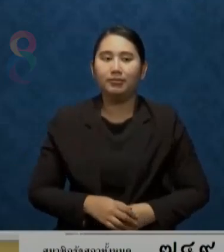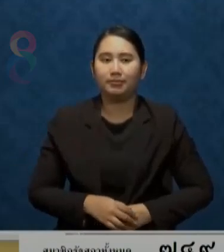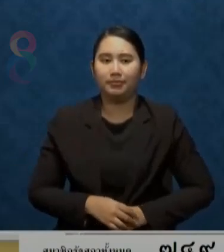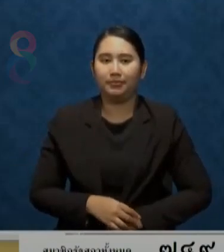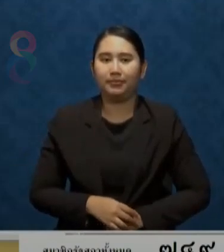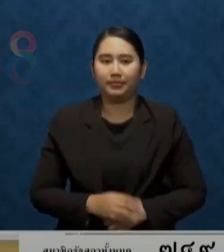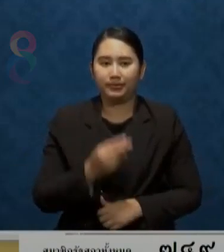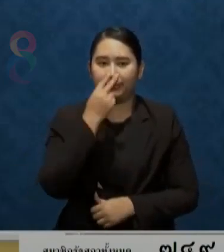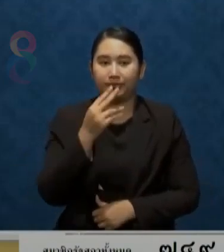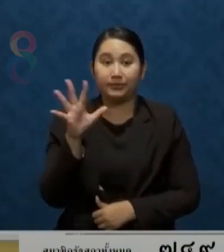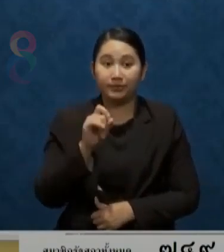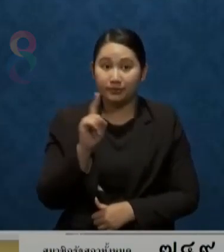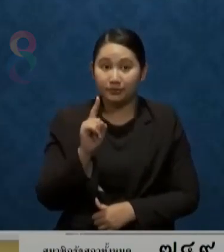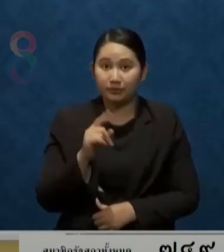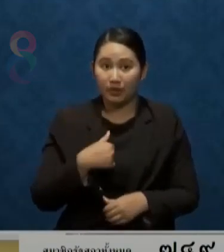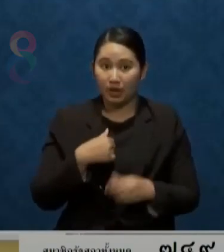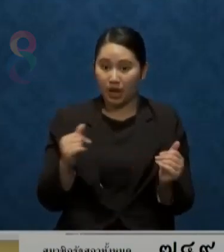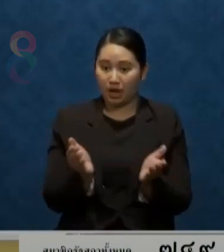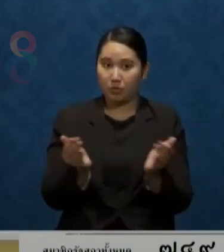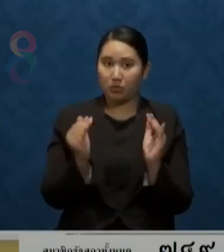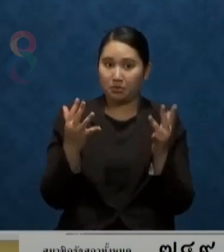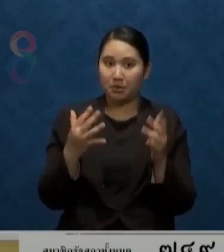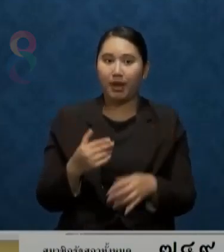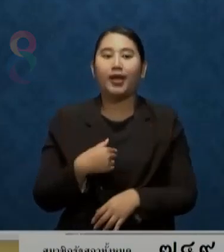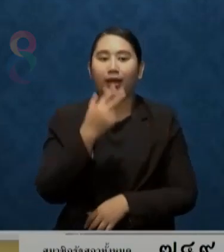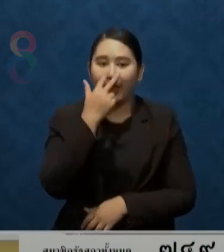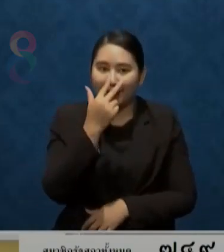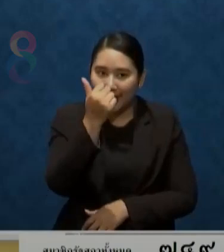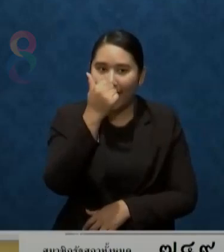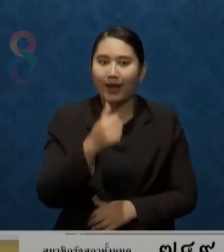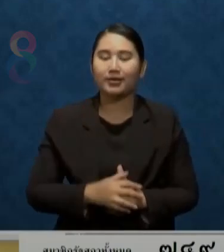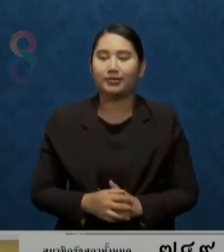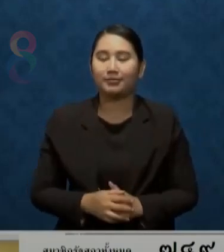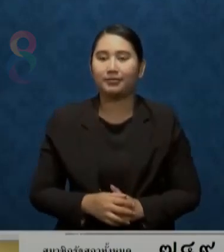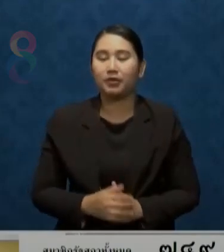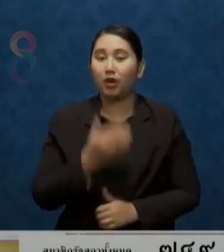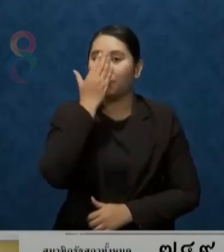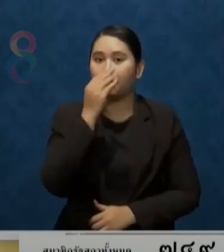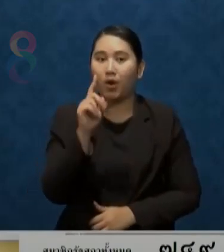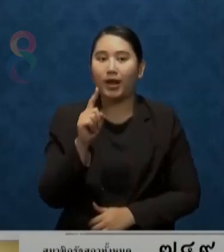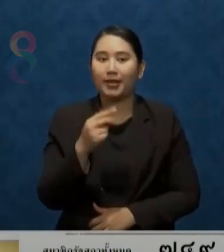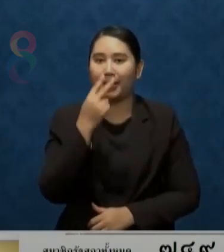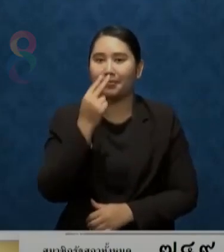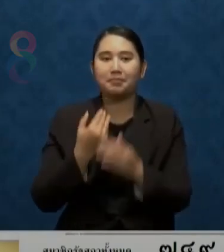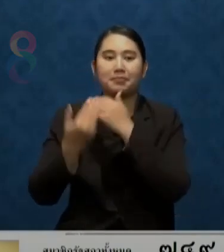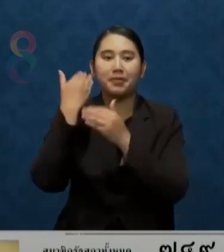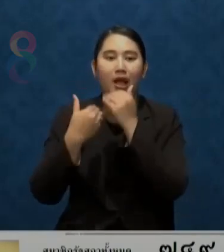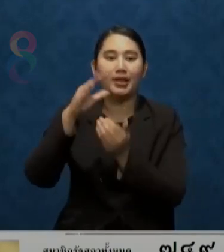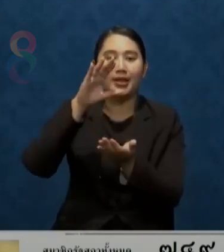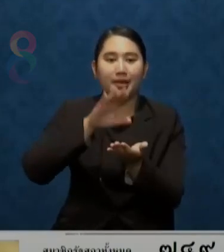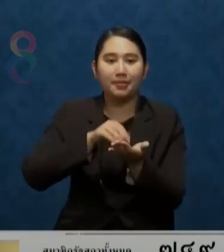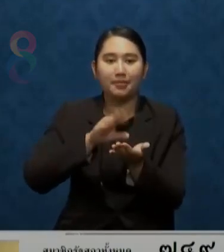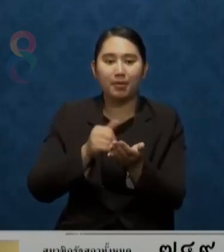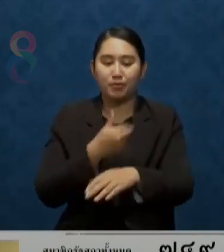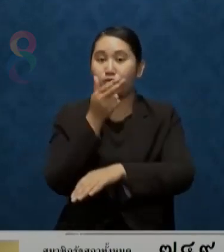จะเห็นได้ไงครับท่านบอกเอ้ยฉันไม่ได้สนับสนุนเห็นได้ครับท่านประธานเพราะมันปรากฏเป็นประวัติศาสตร์เป็นบันทึกอยู่ใน